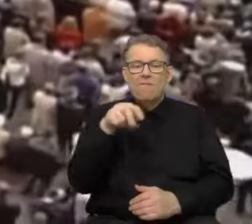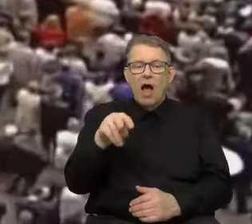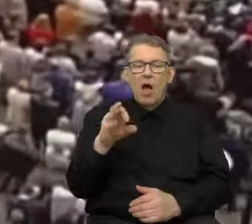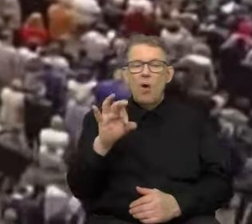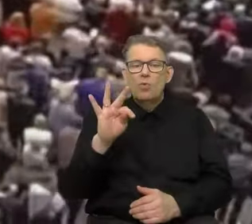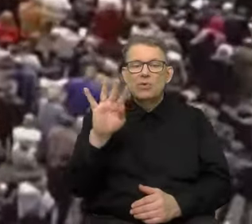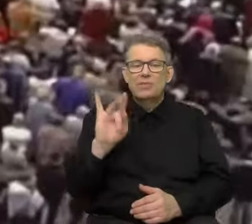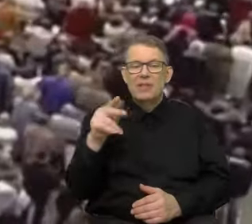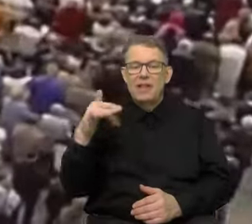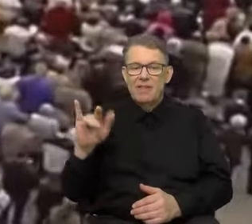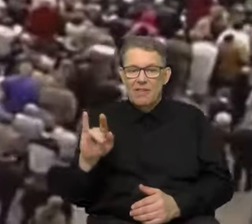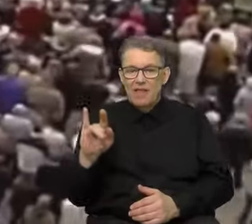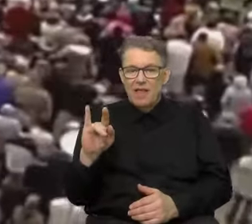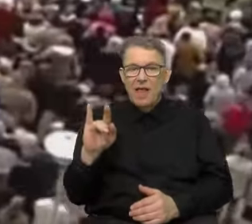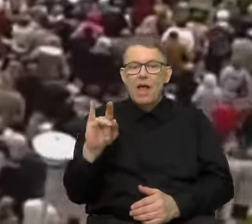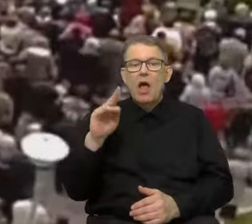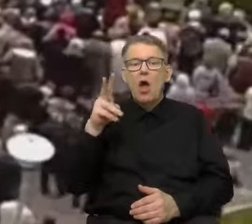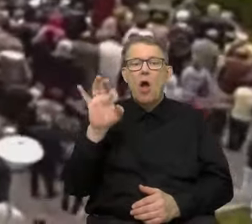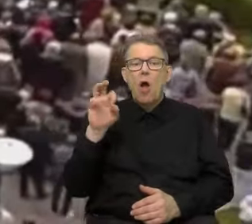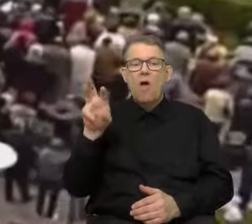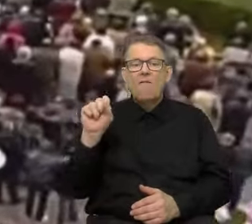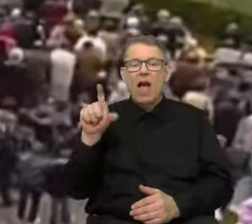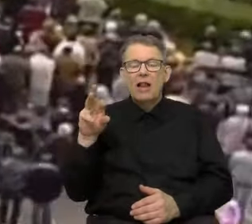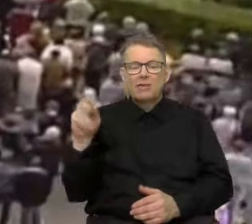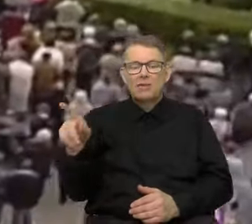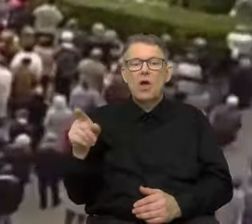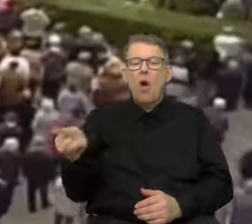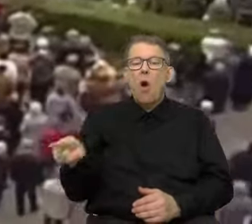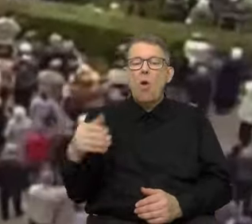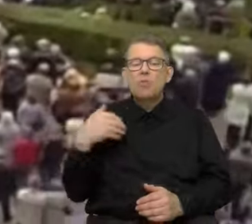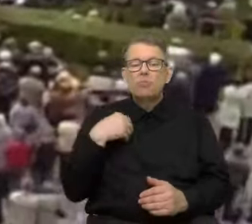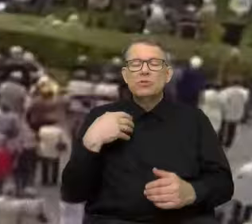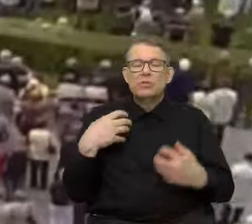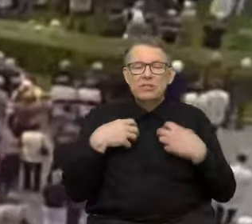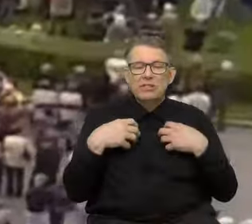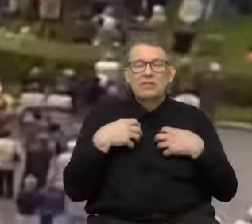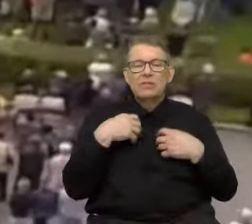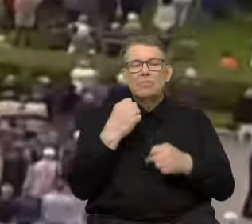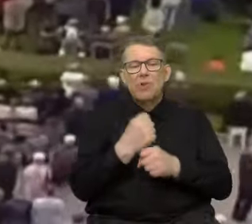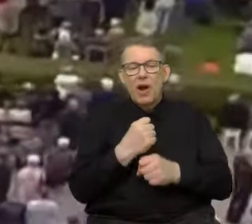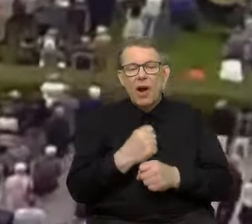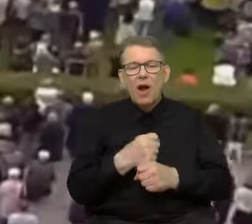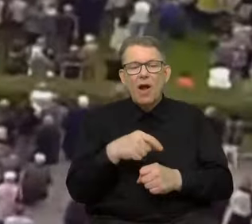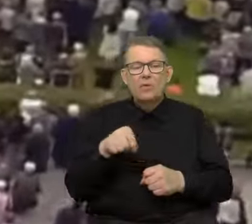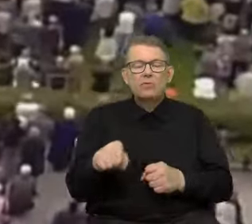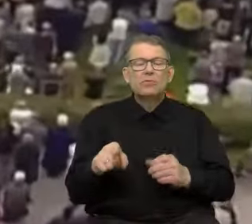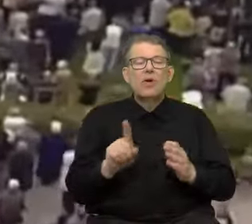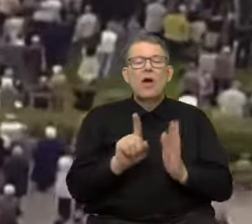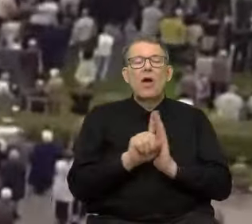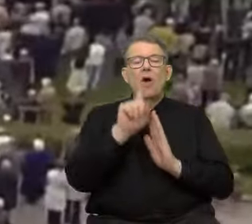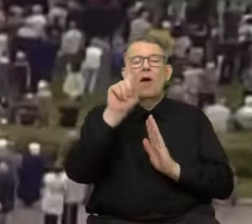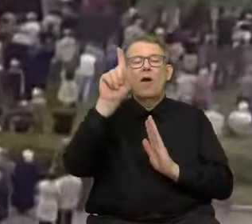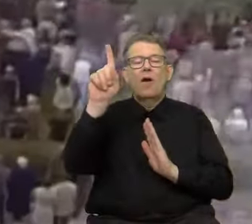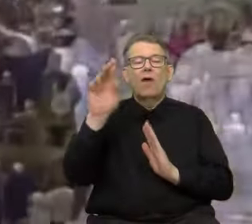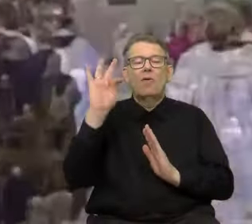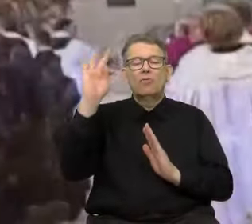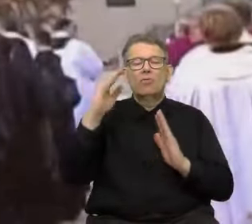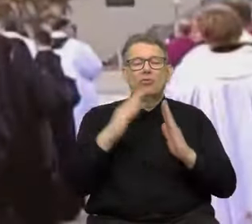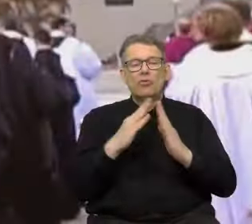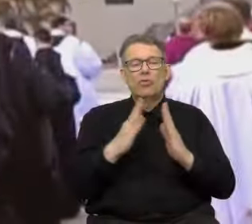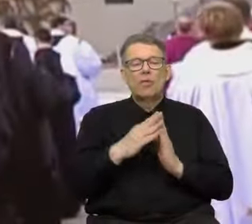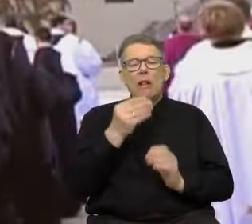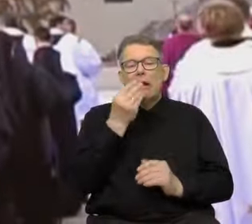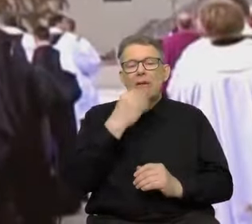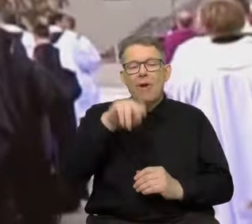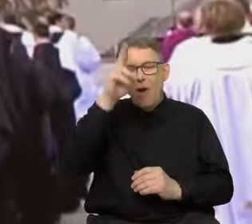Bożego Miłosierdzia. Żył on, pracował i odszedł do domu najlepszego ojca z tego miasta.